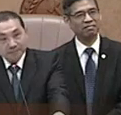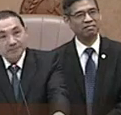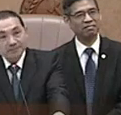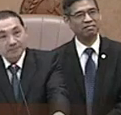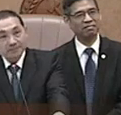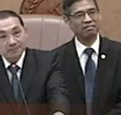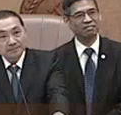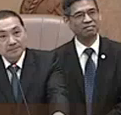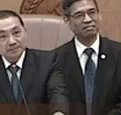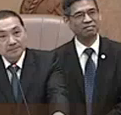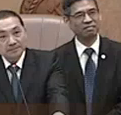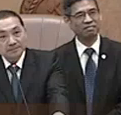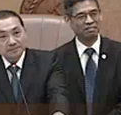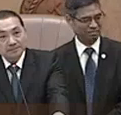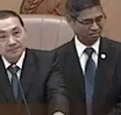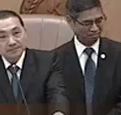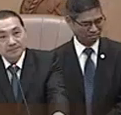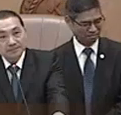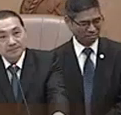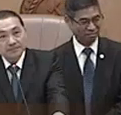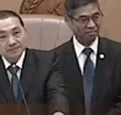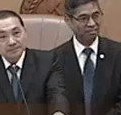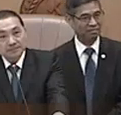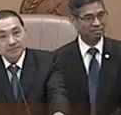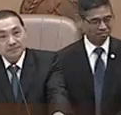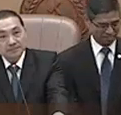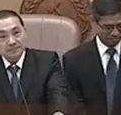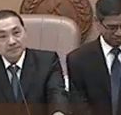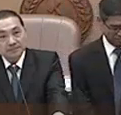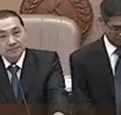教育局长留下，那麻烦请警察局调局长。